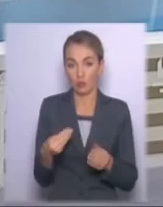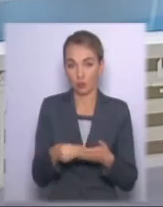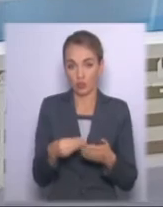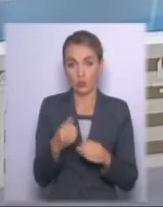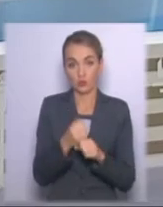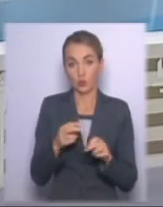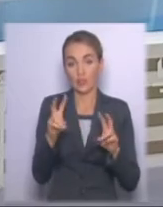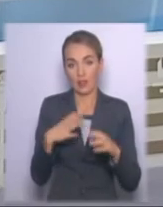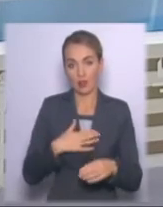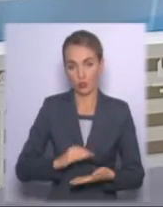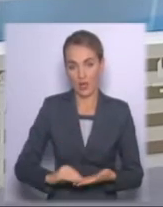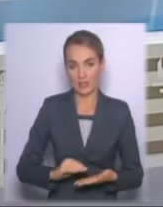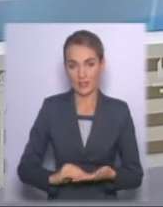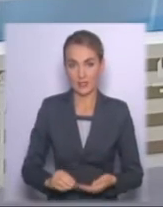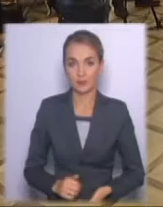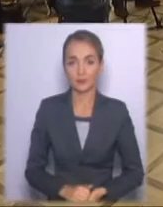дослідили наші журналісти.